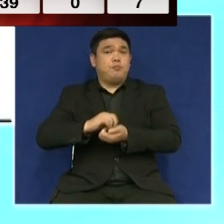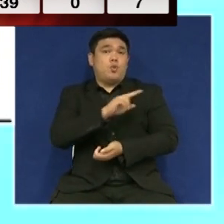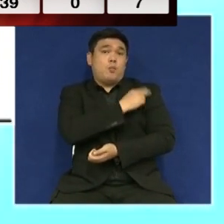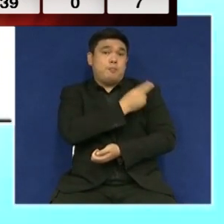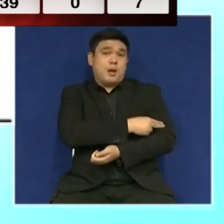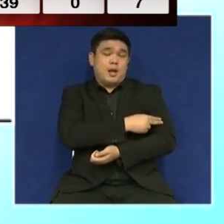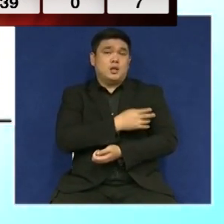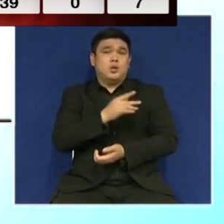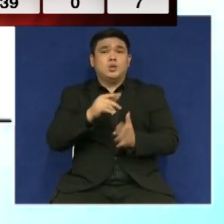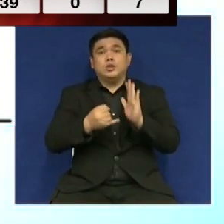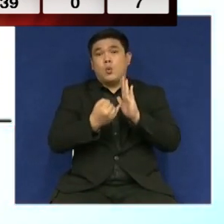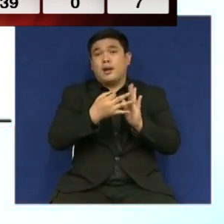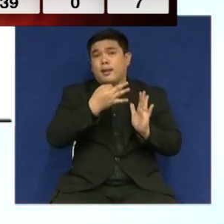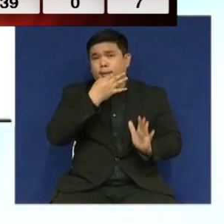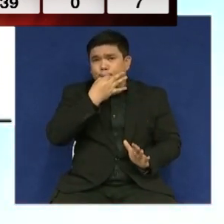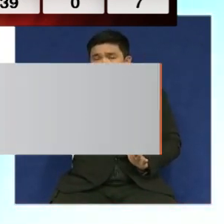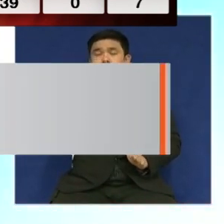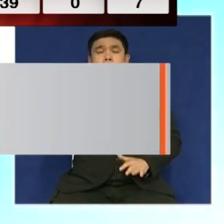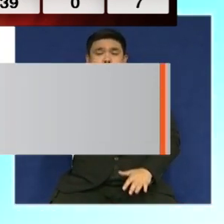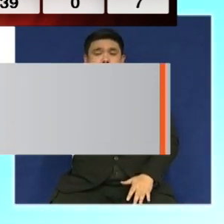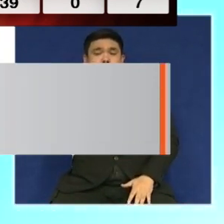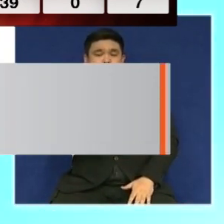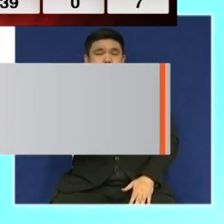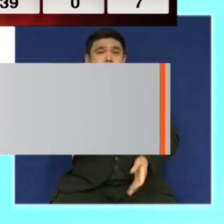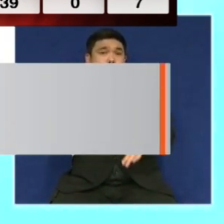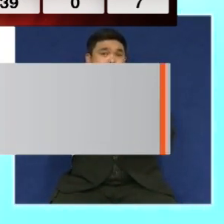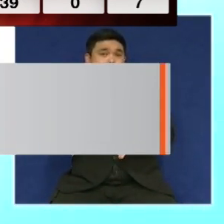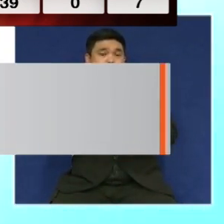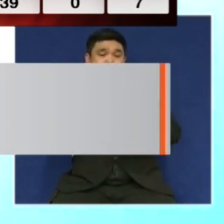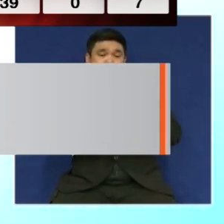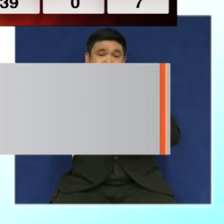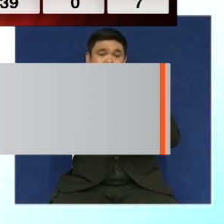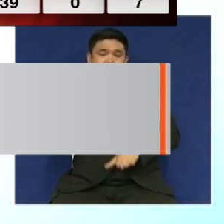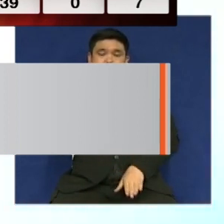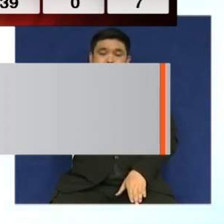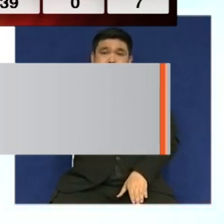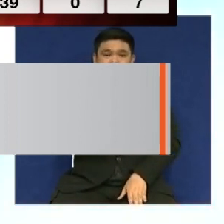มุทรสาครก็ได้จัดหน่วยแพทย์และพยาบาลเข้าไปประจ